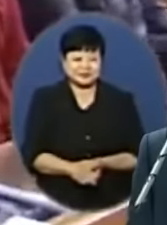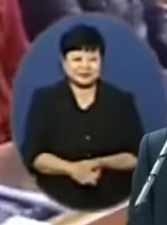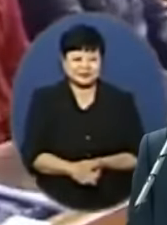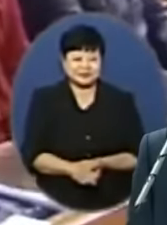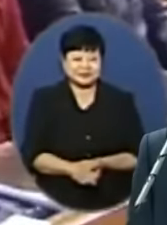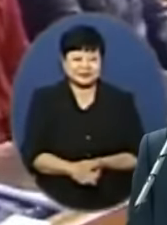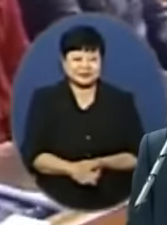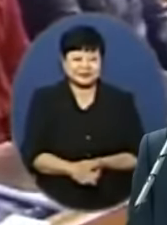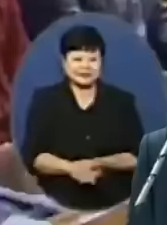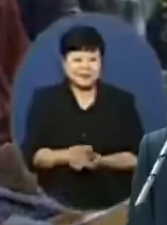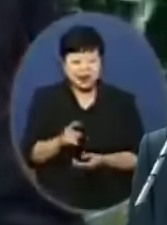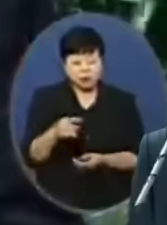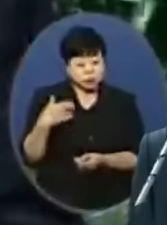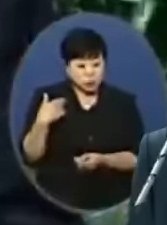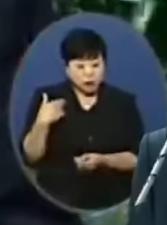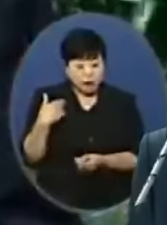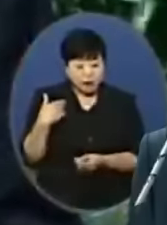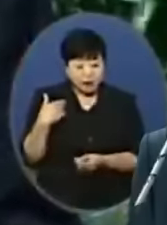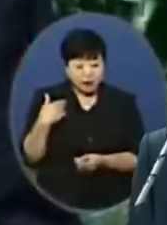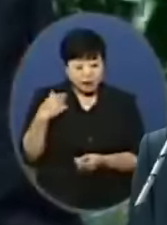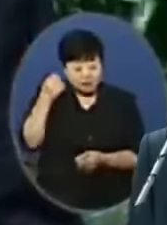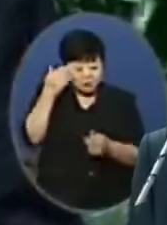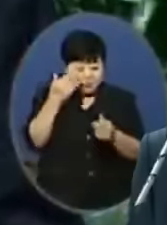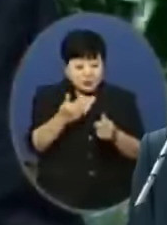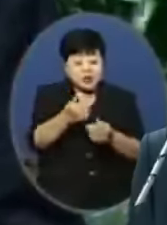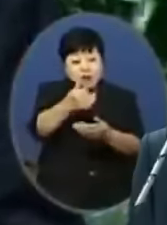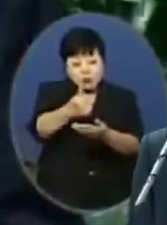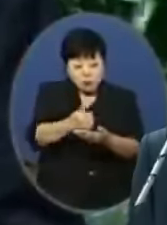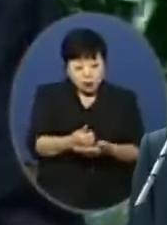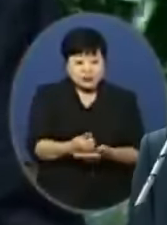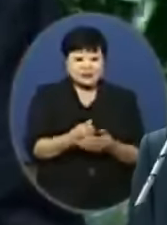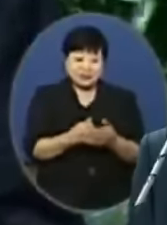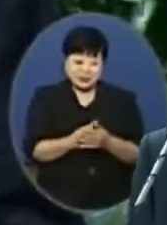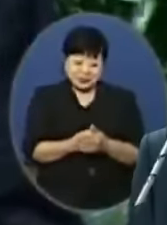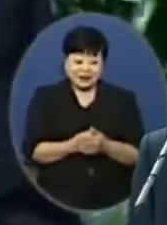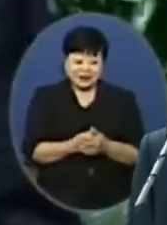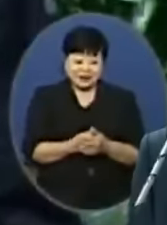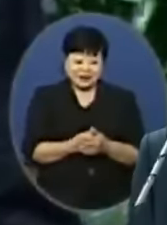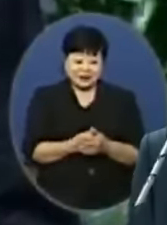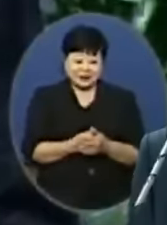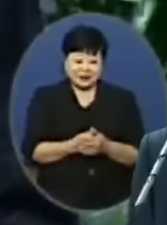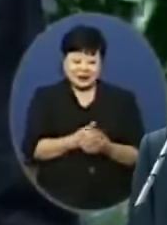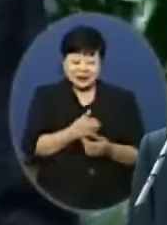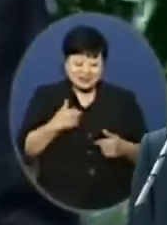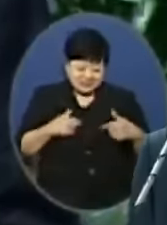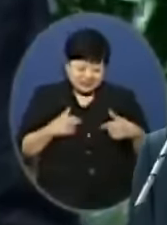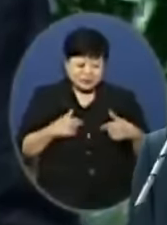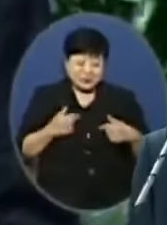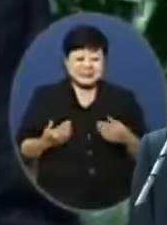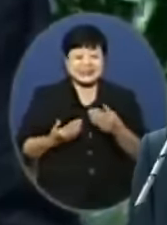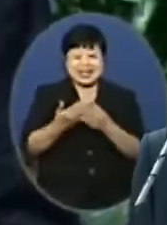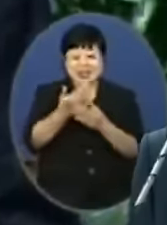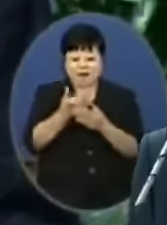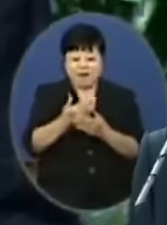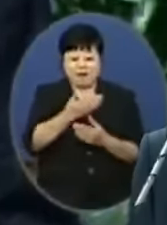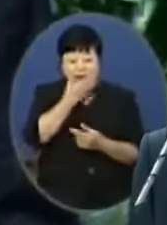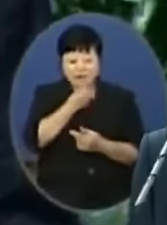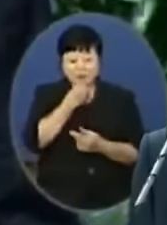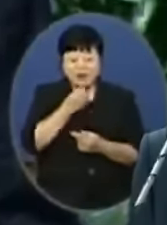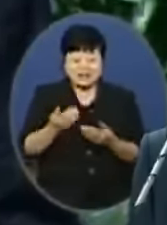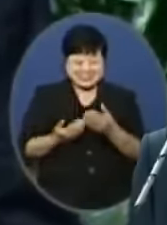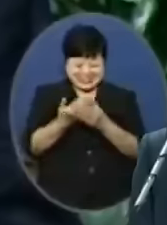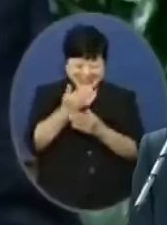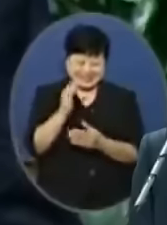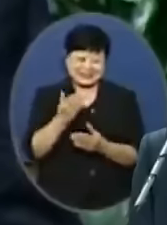그분은 아무것도 모르는 분인데 성령을 모심으로 말미암아 그런 큰 기쁜 일이 생기고 행복한 일이